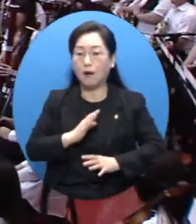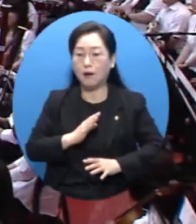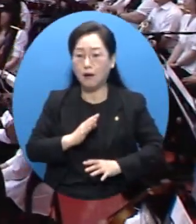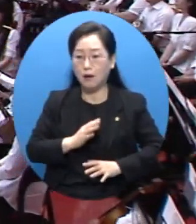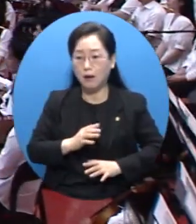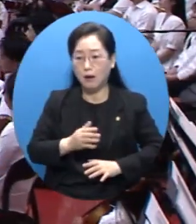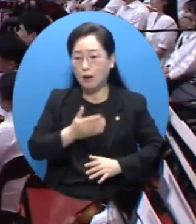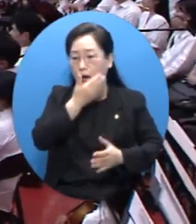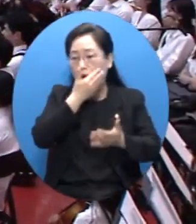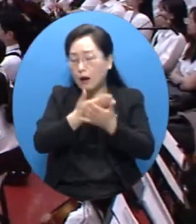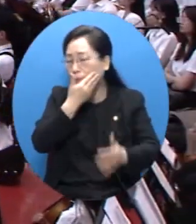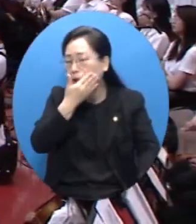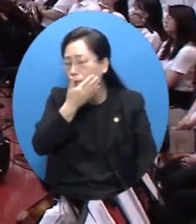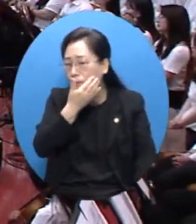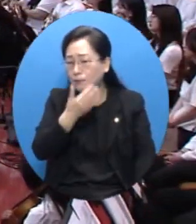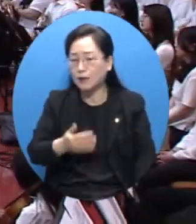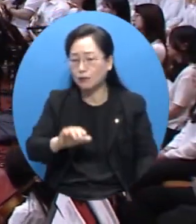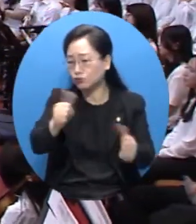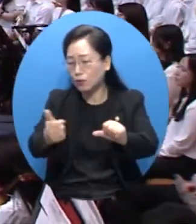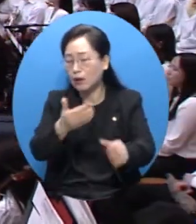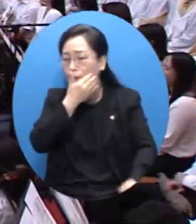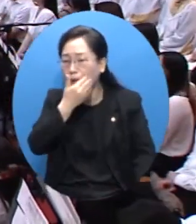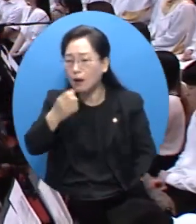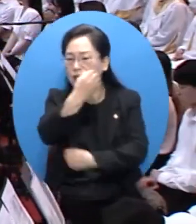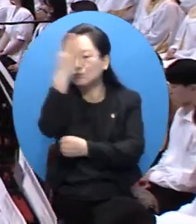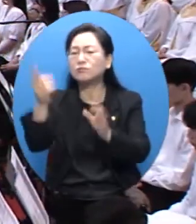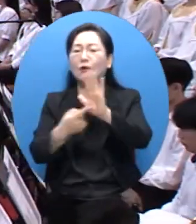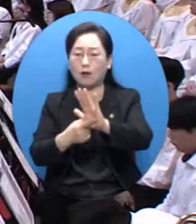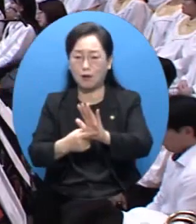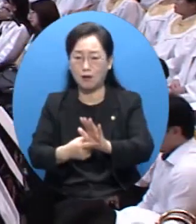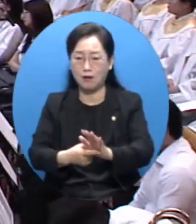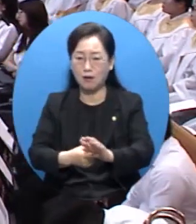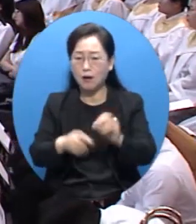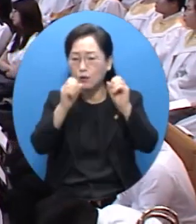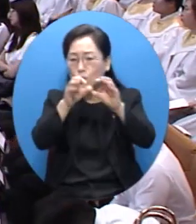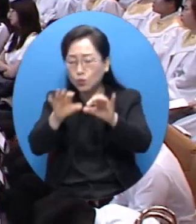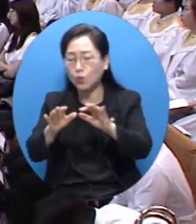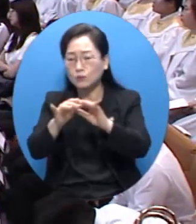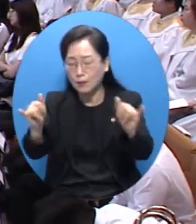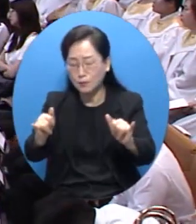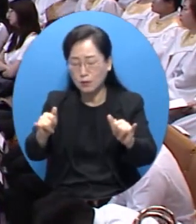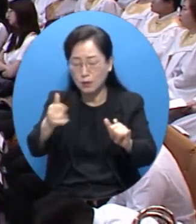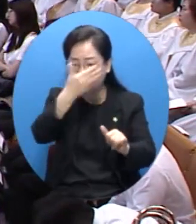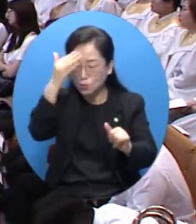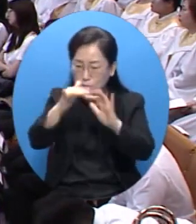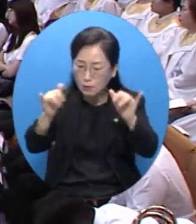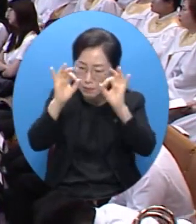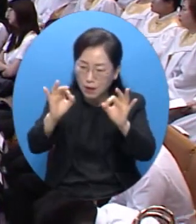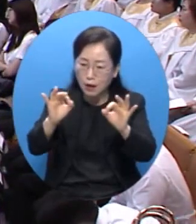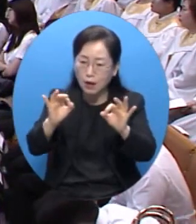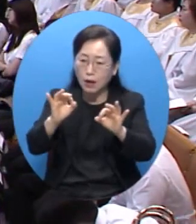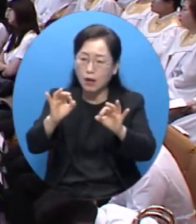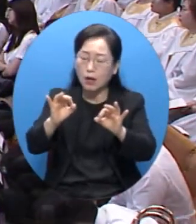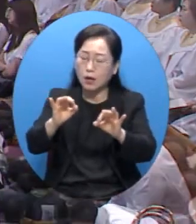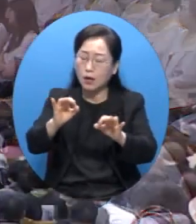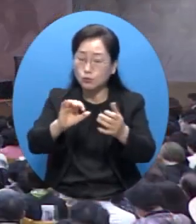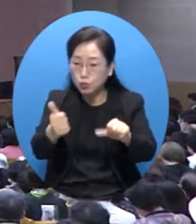낭비인가, What a waste라는 제목으로 대서특필했습니다. 전도 유망한 청년들이 너무나 허망한 죽음을 당했기 때문인 것입니다.